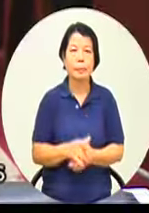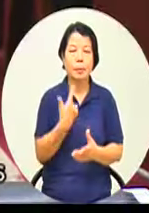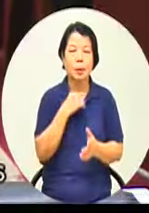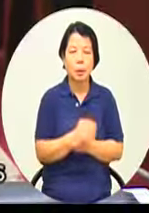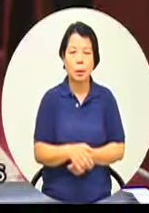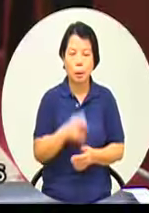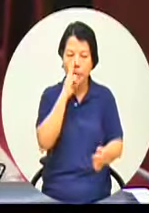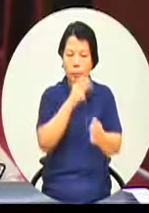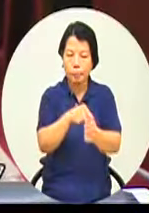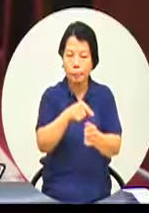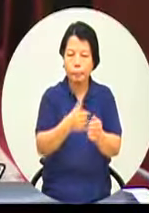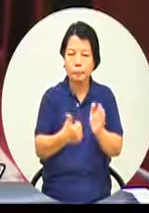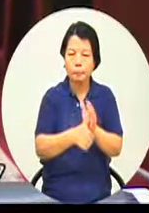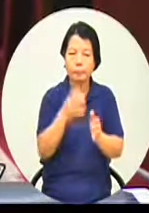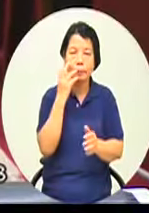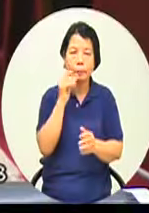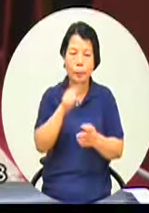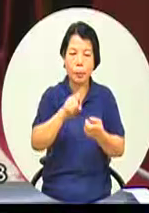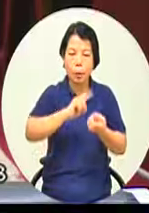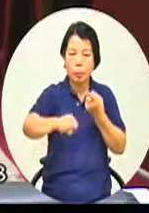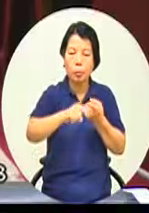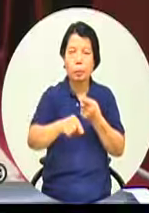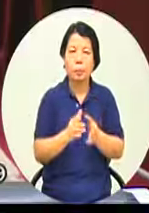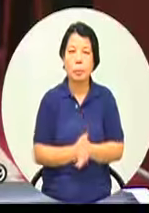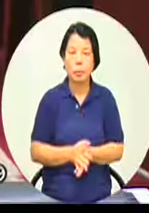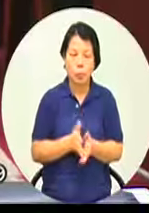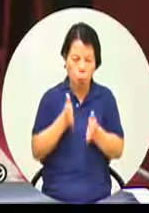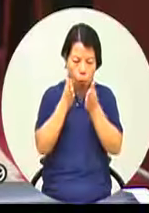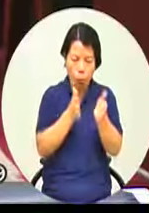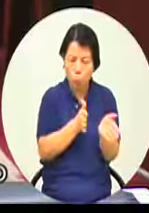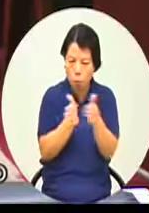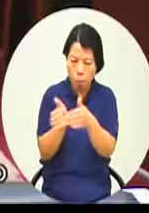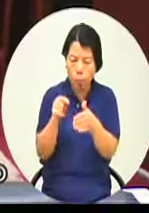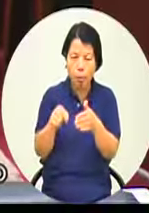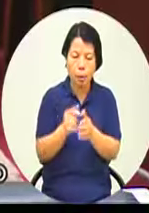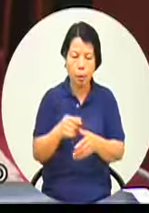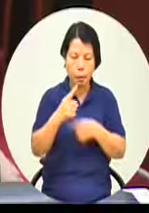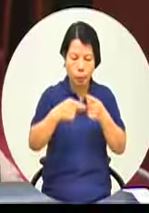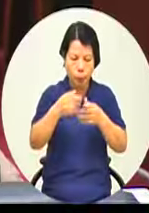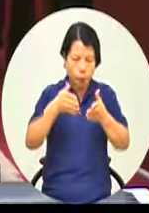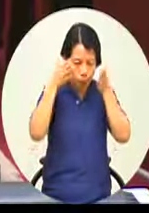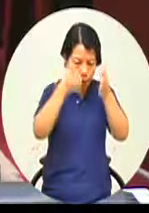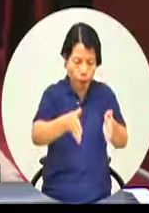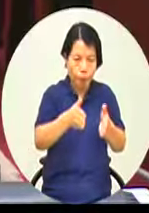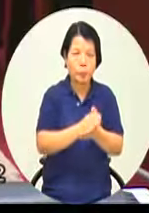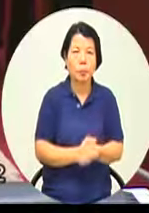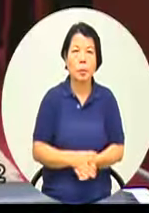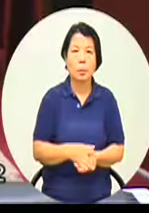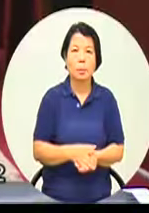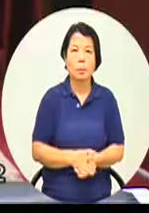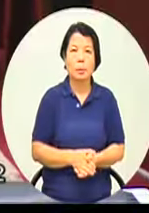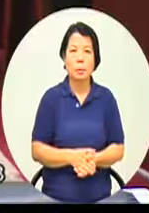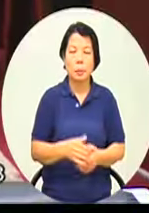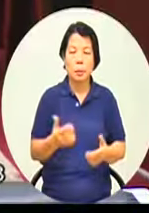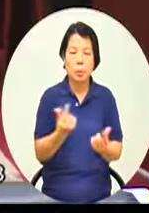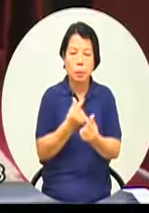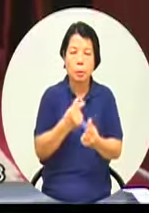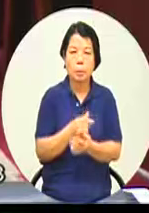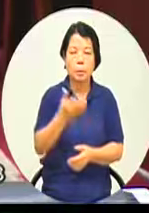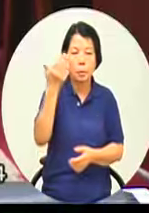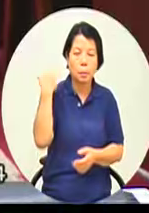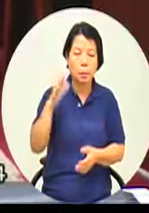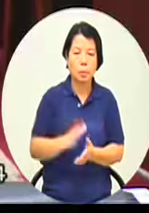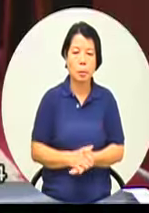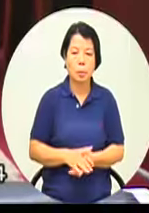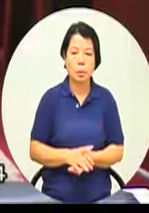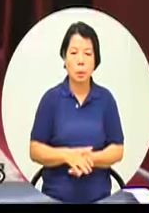化了。我觉得这个可能都有点失焦了。我们应该回归到问题的本质。我举个例子好了，像之前我曾经听过